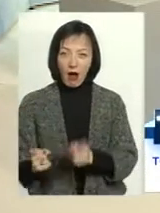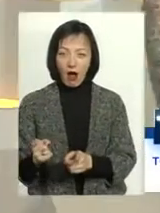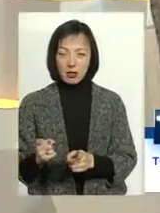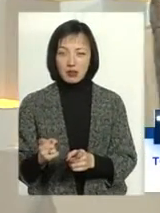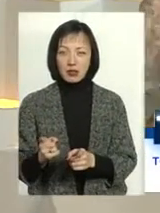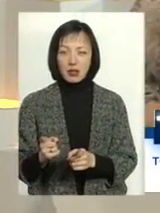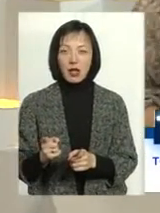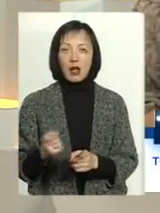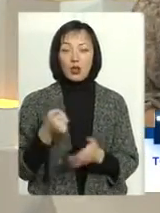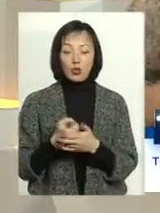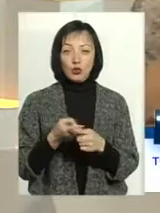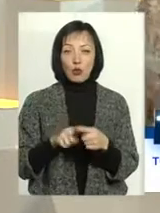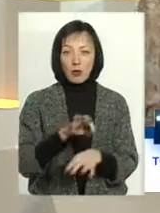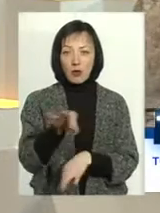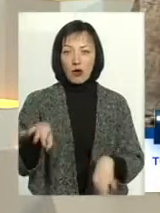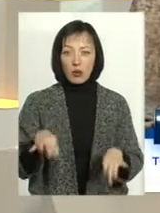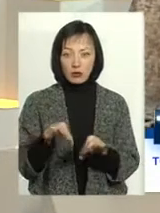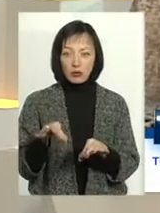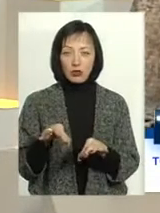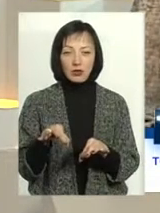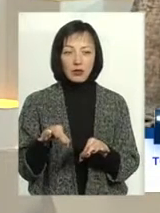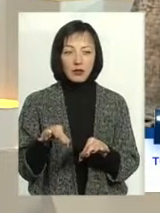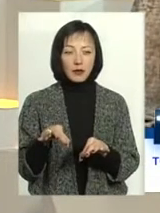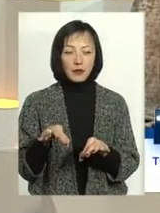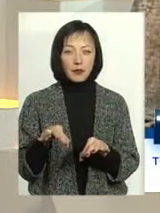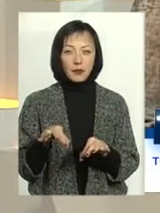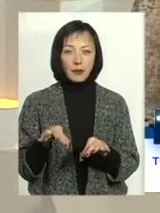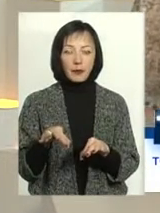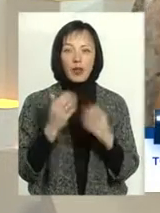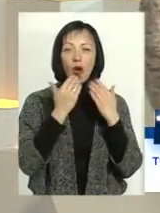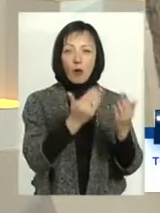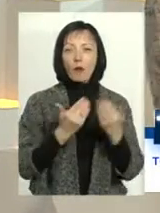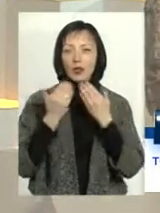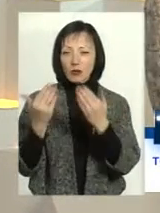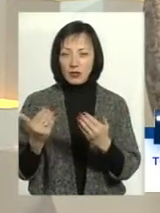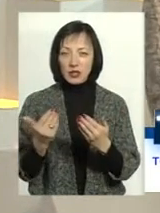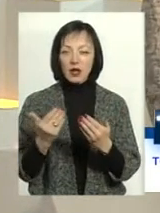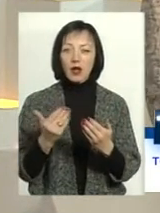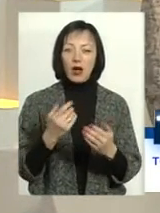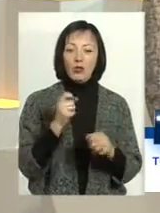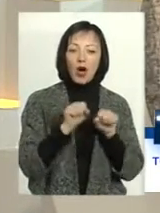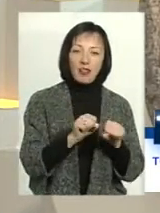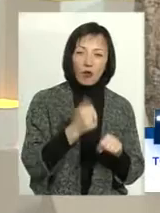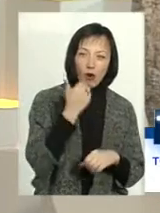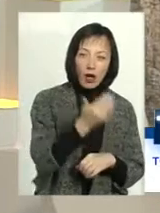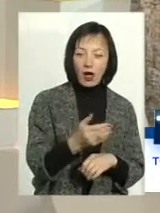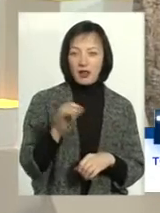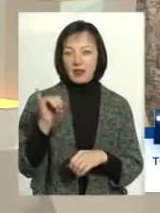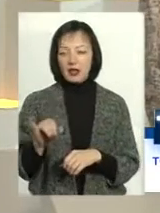нього, власне, реалізуючи цей проєкт, опитування зверталися і до адвокатів, і